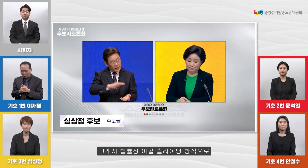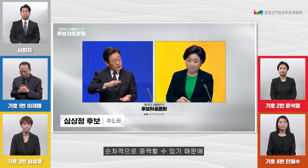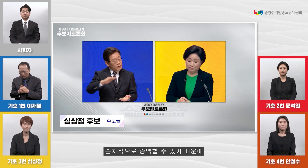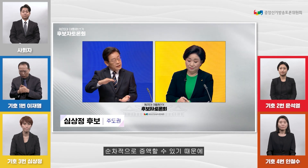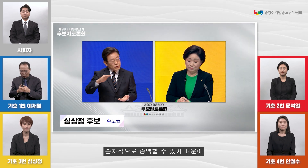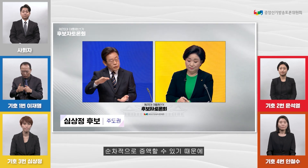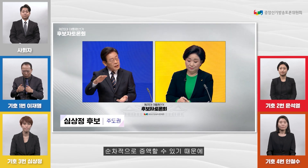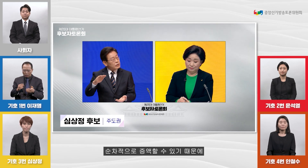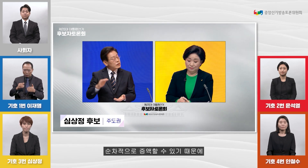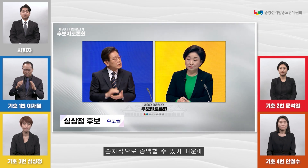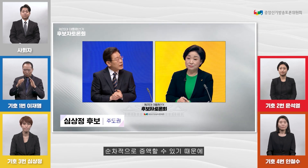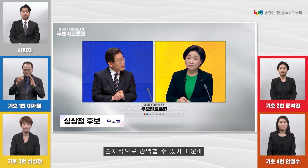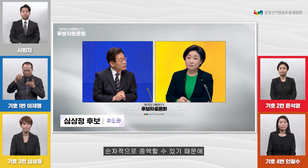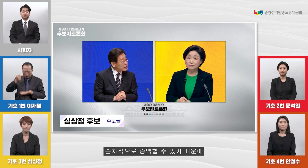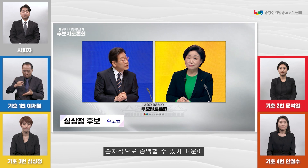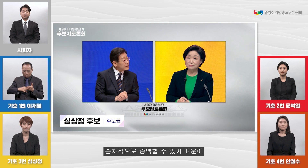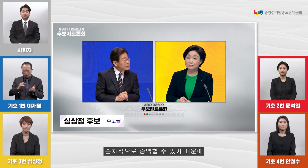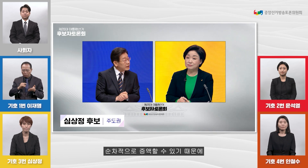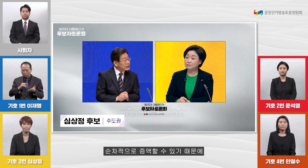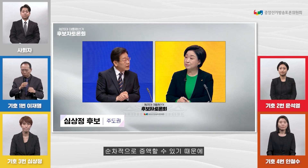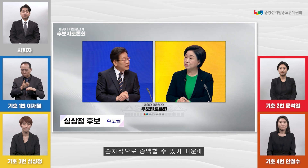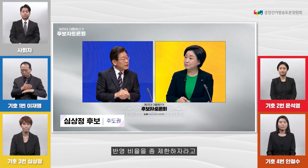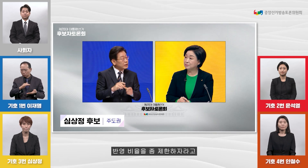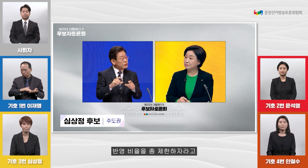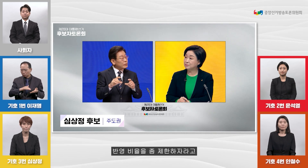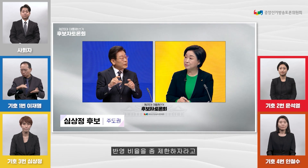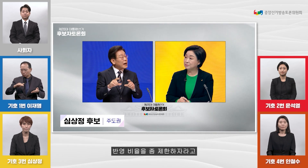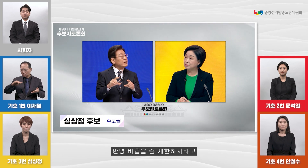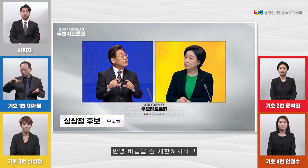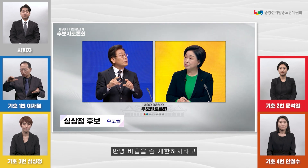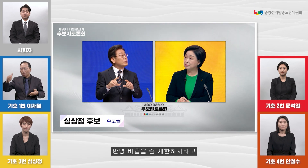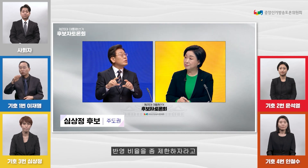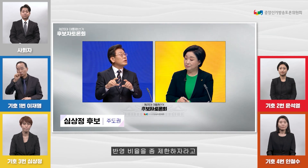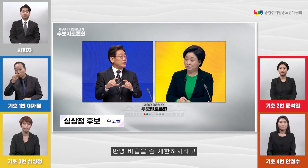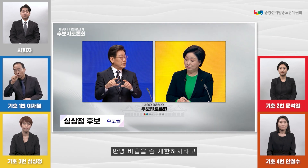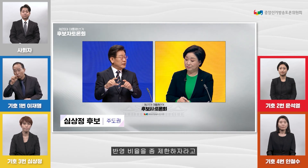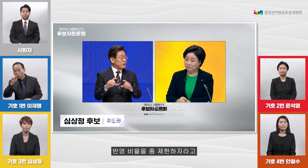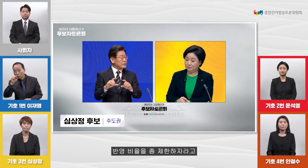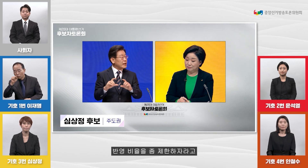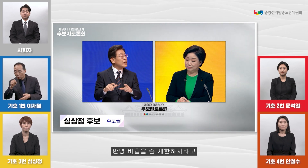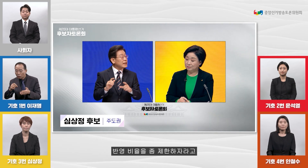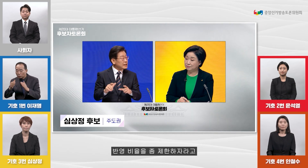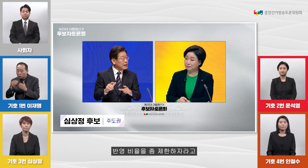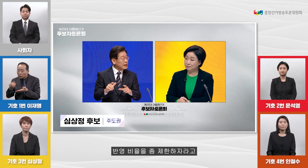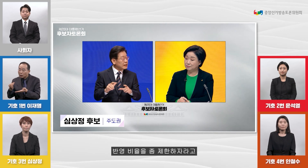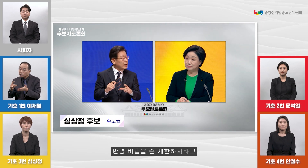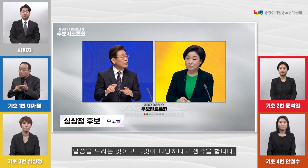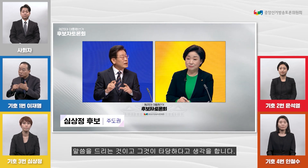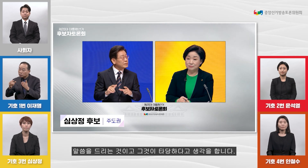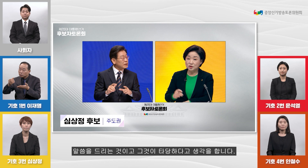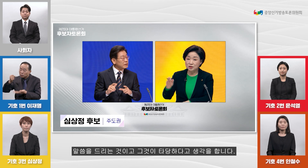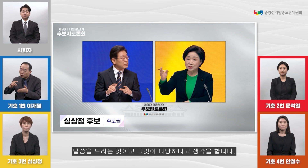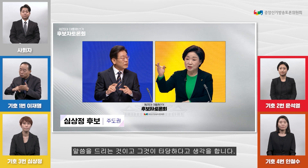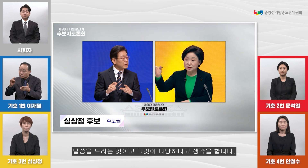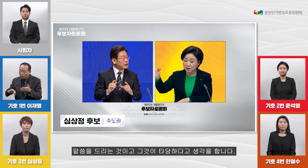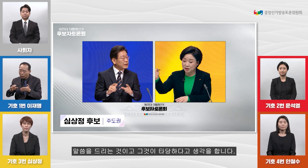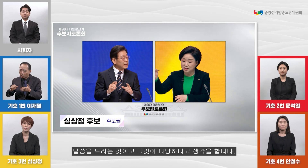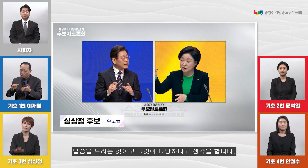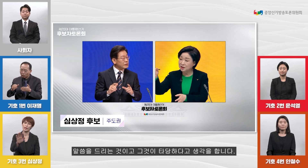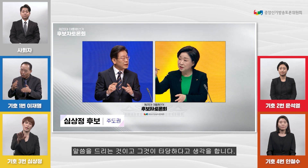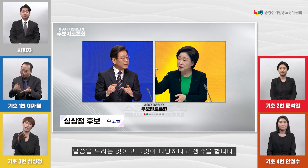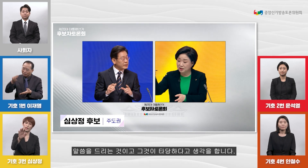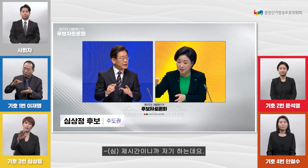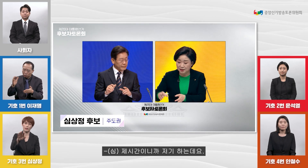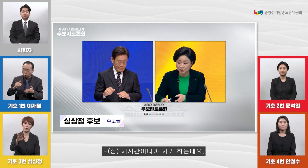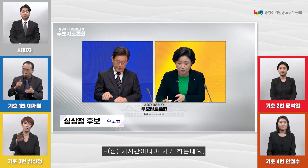방식으로 이렇게 순차적으로 증액할 수 있기 때문에 좀 이렇게 반영 비율을 좀 제한하자라고 말씀드린 것이고 그게